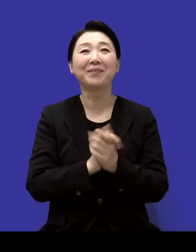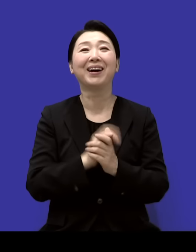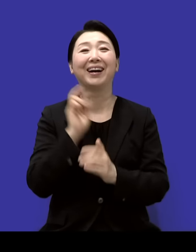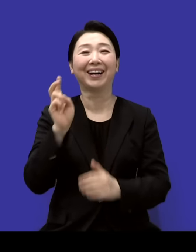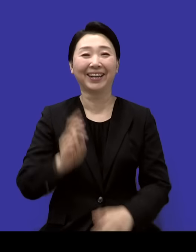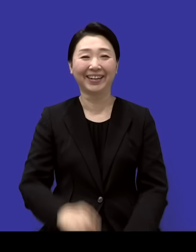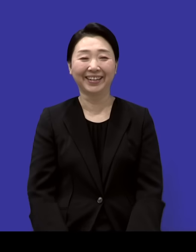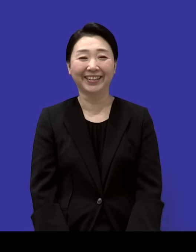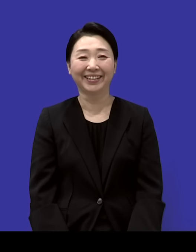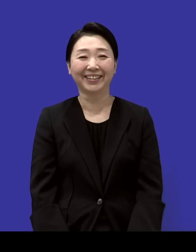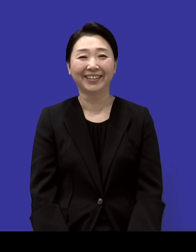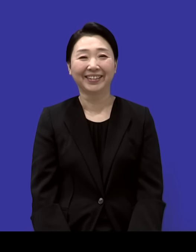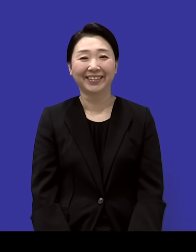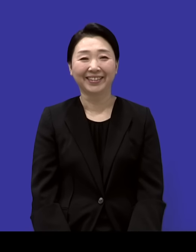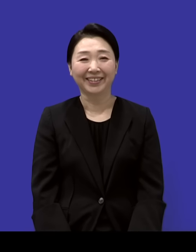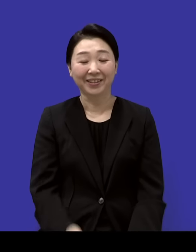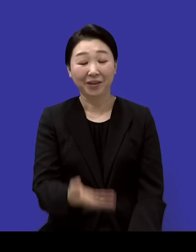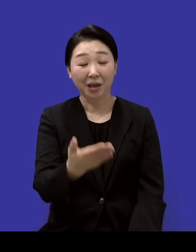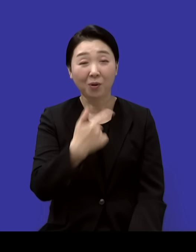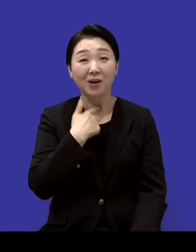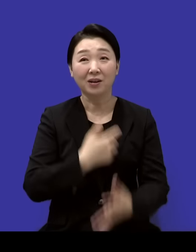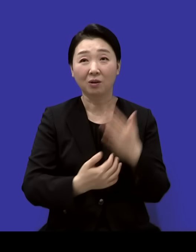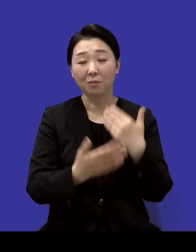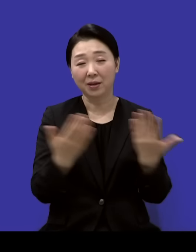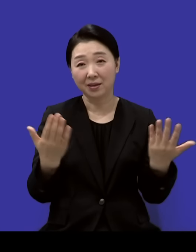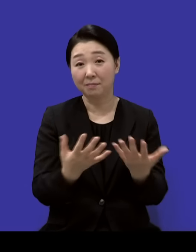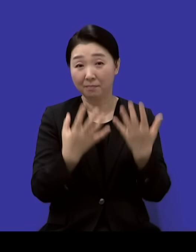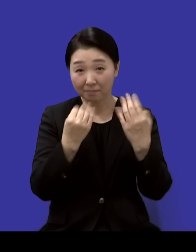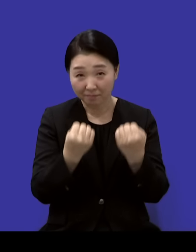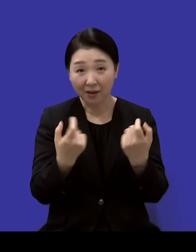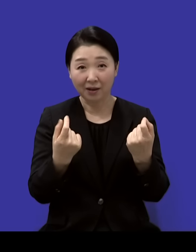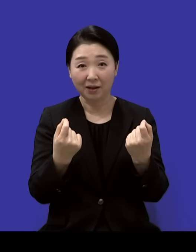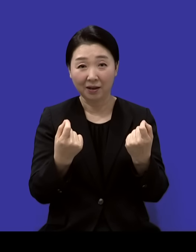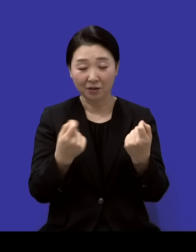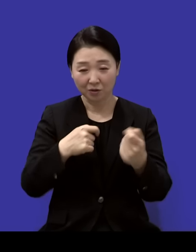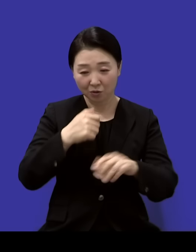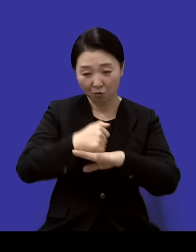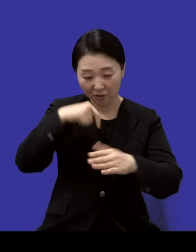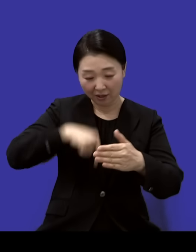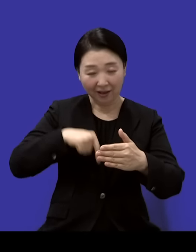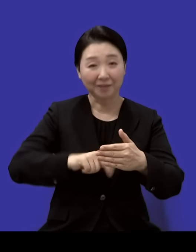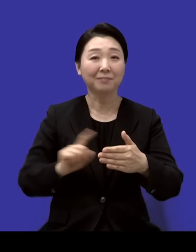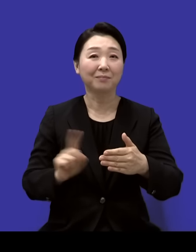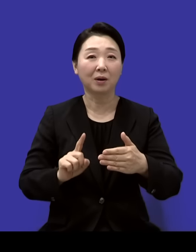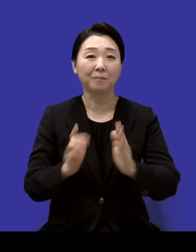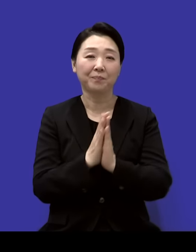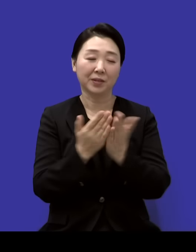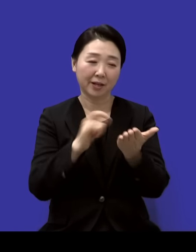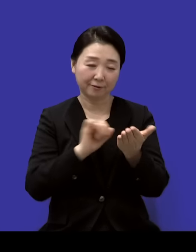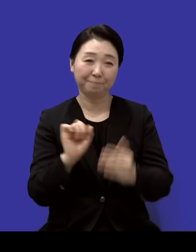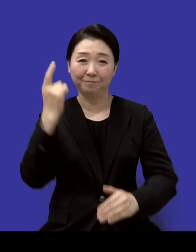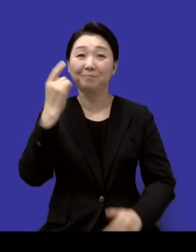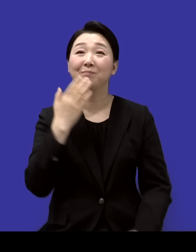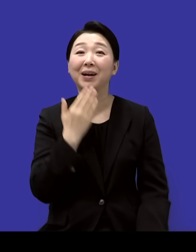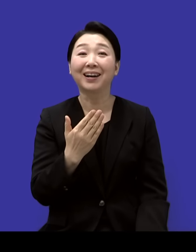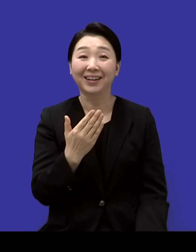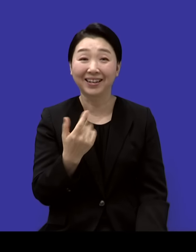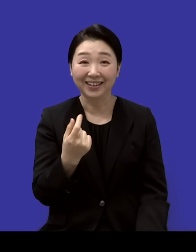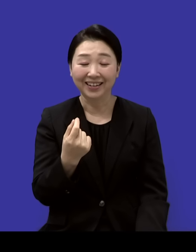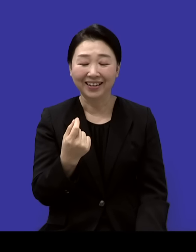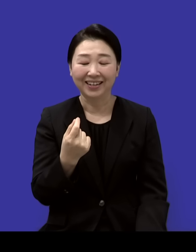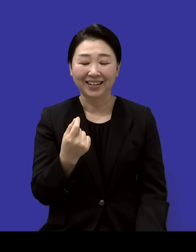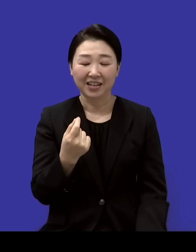책이라고 생각이 듭니다. 아무래도 목사님께서 경험하셨던 그 많은 네. 일들이 결국은 내 안에 또 책을 쓸 수 있는 동기가 되면서 네. 하나님은